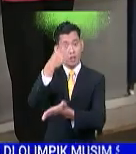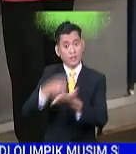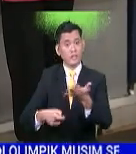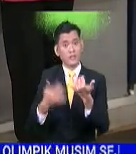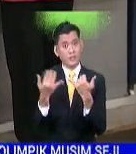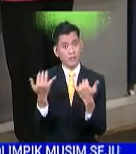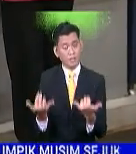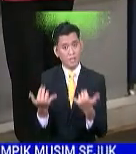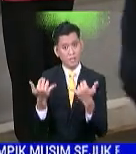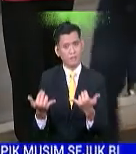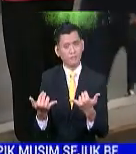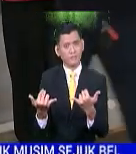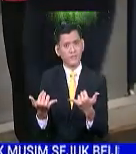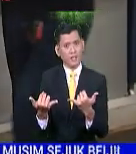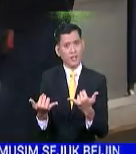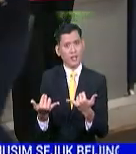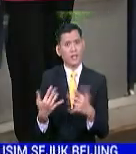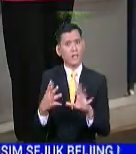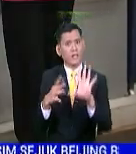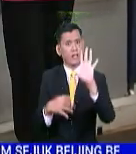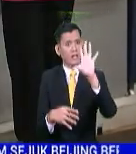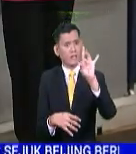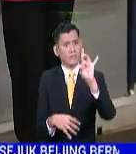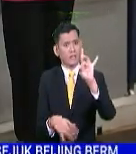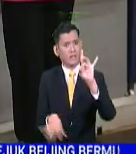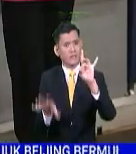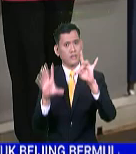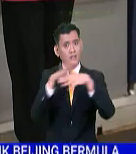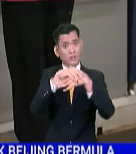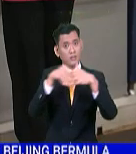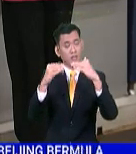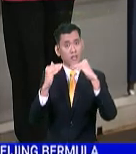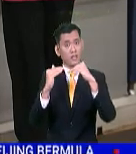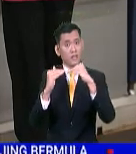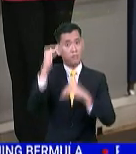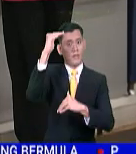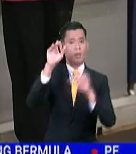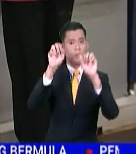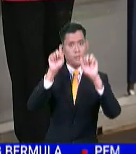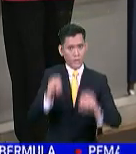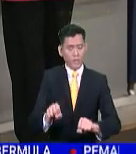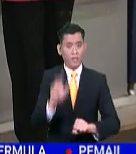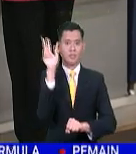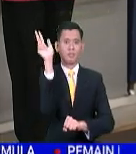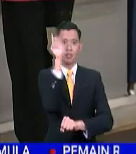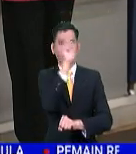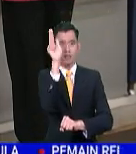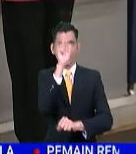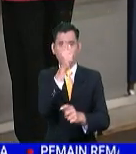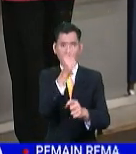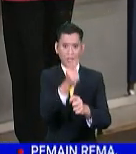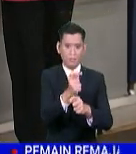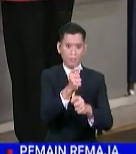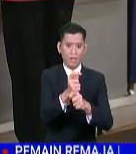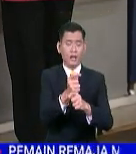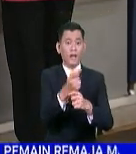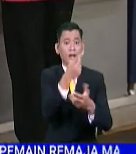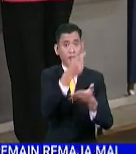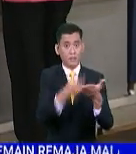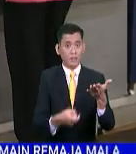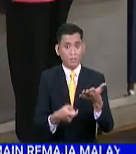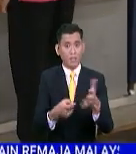pun dalam RM8 lebih sekarang ni, boleh kerajaan naik kekalkan harga macam ni,